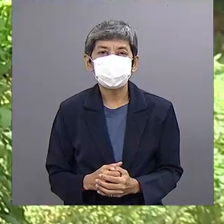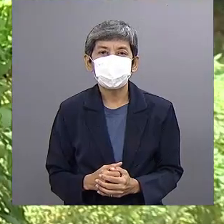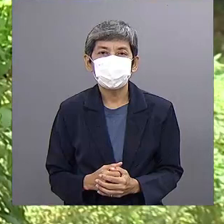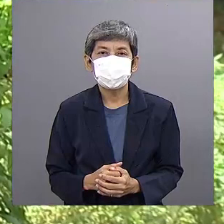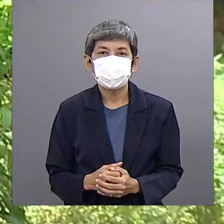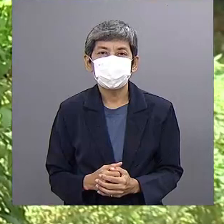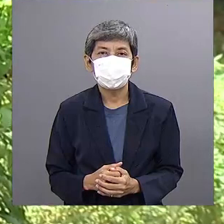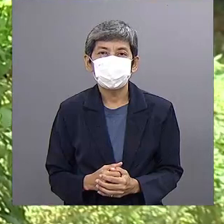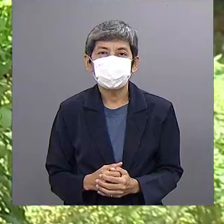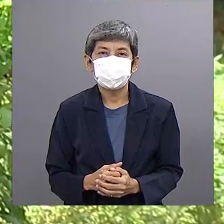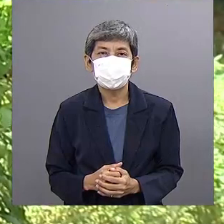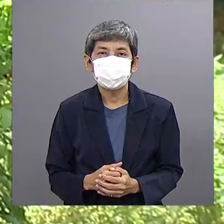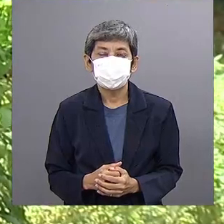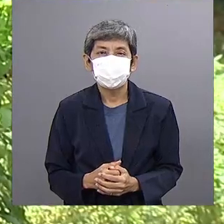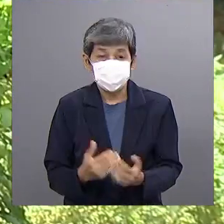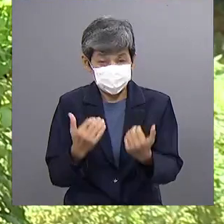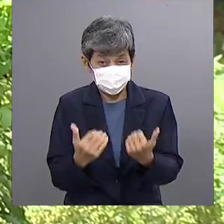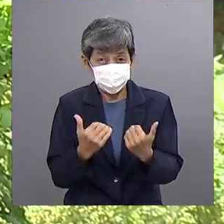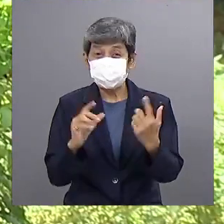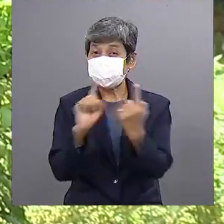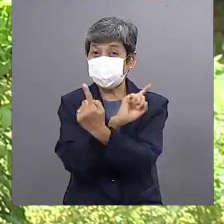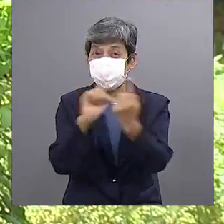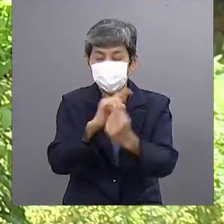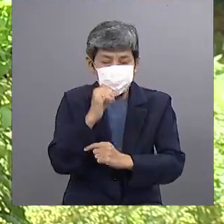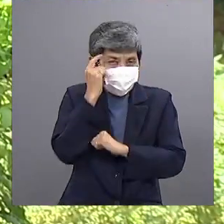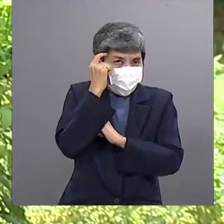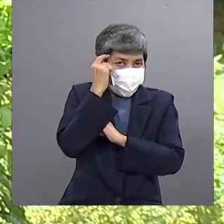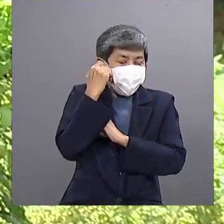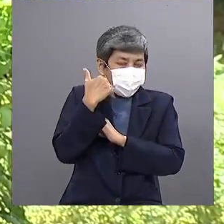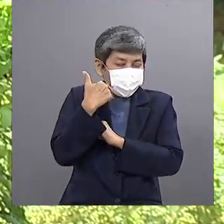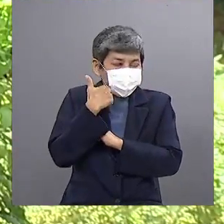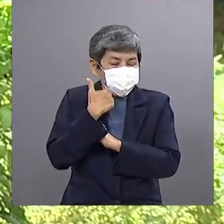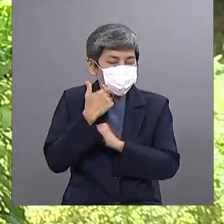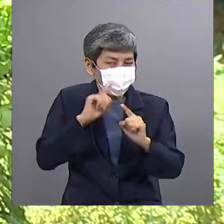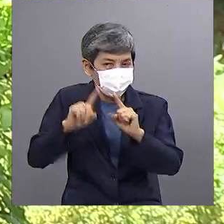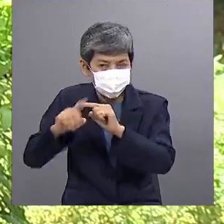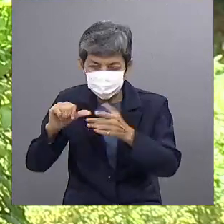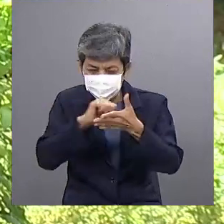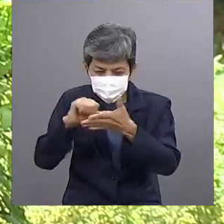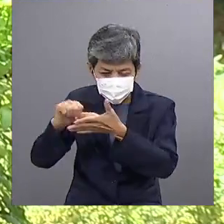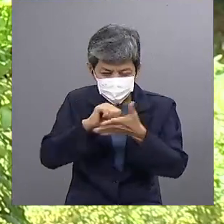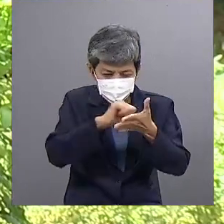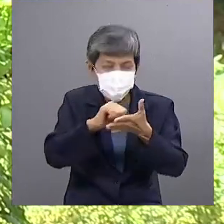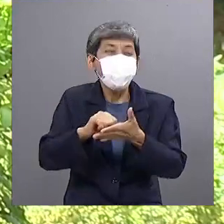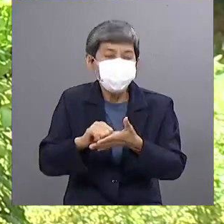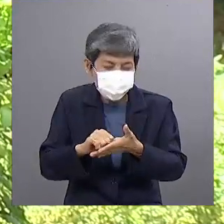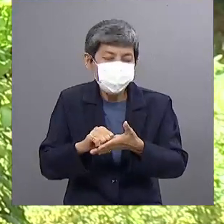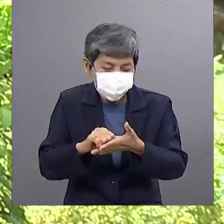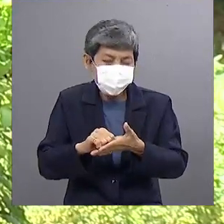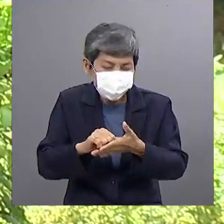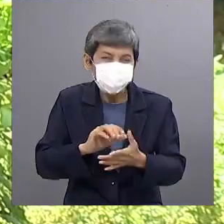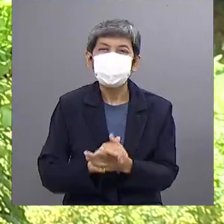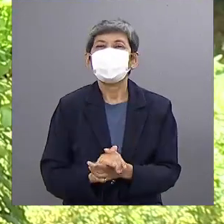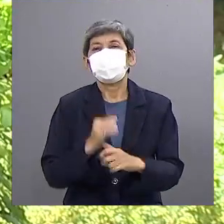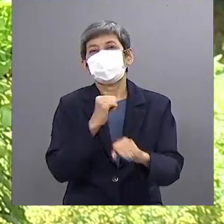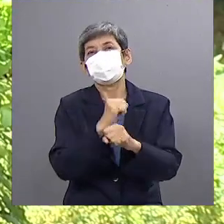และถึงแม้ว่าตอนนี้สังคมจะเริ่มตื่นตัวแล้วก็มีหลากหลายแนวทางในการแก้ไขปัญหาแล้วนะคะแต่ว่าการสร้างการตระหนัก